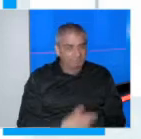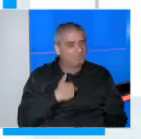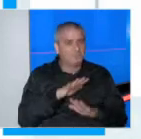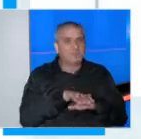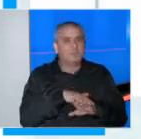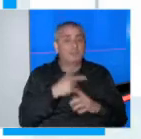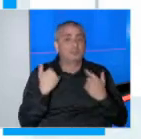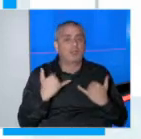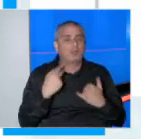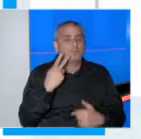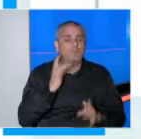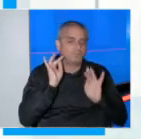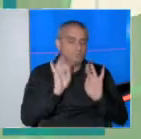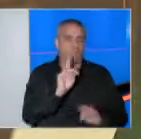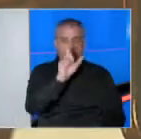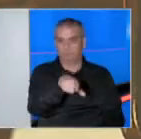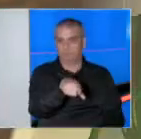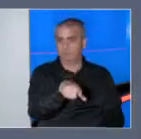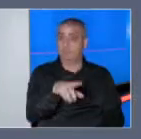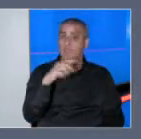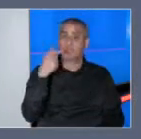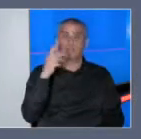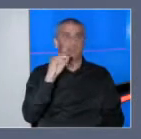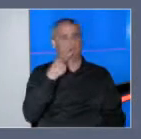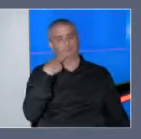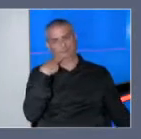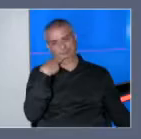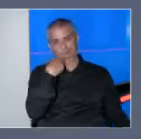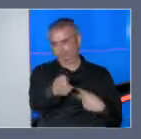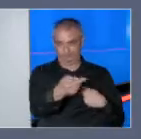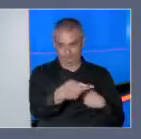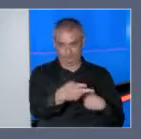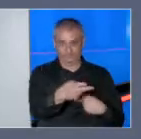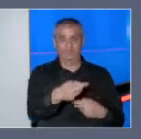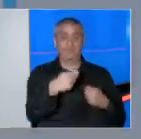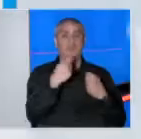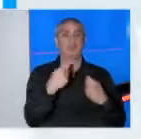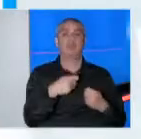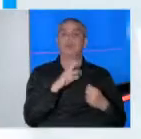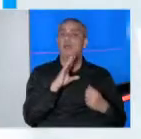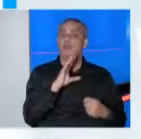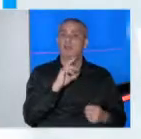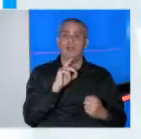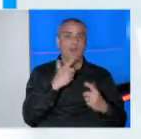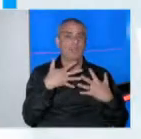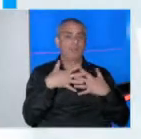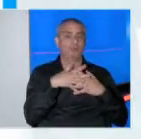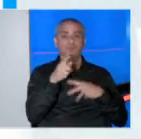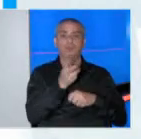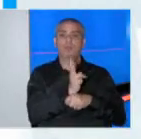כלפייך ביום הזה בוז עמוק. גלית דיסטל לא נשארה חייבת והגיבה לו, חבר, למה האחדות